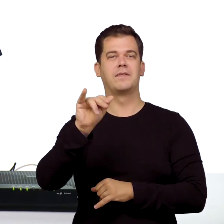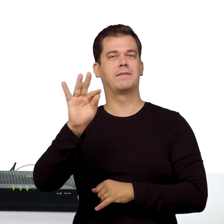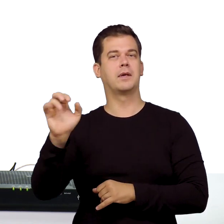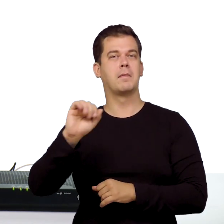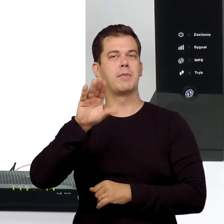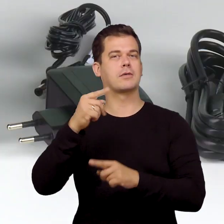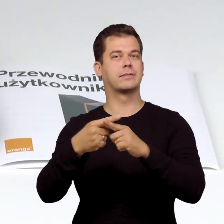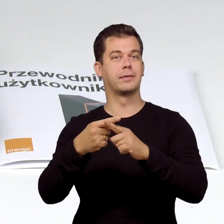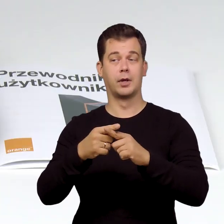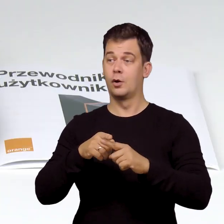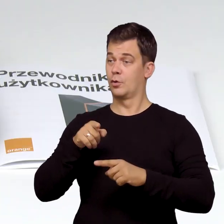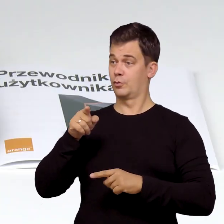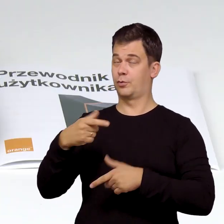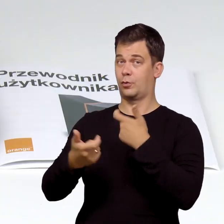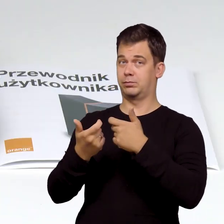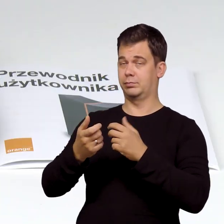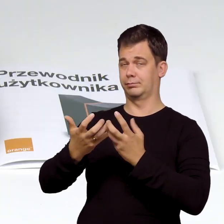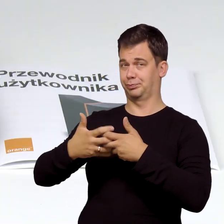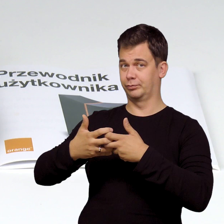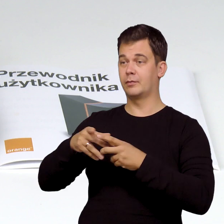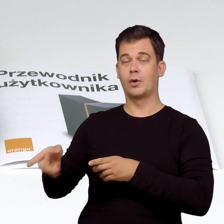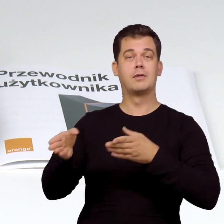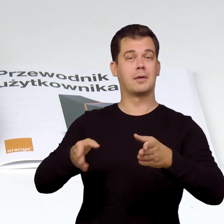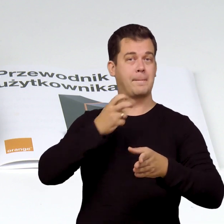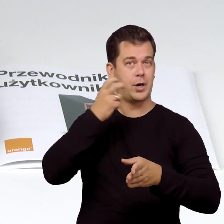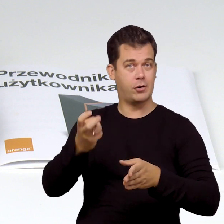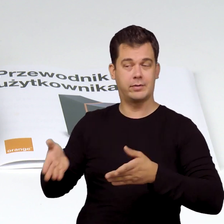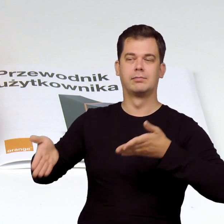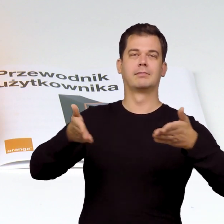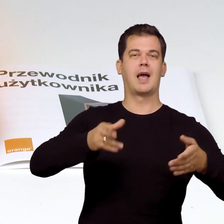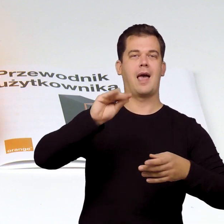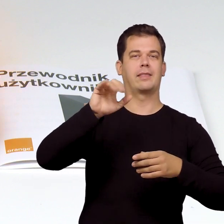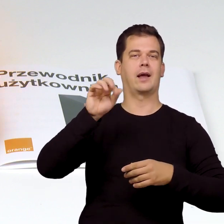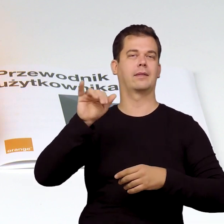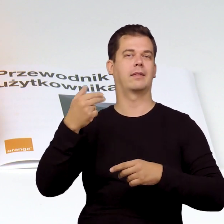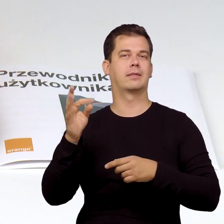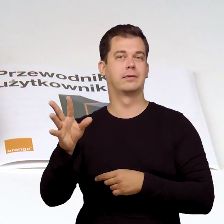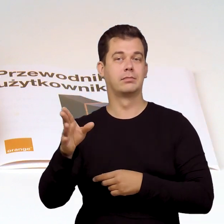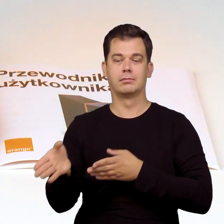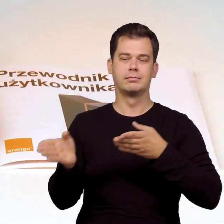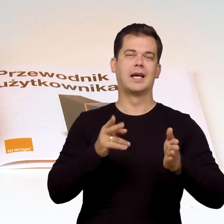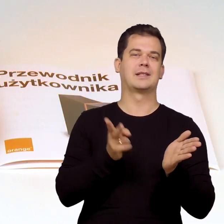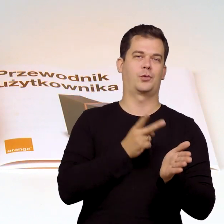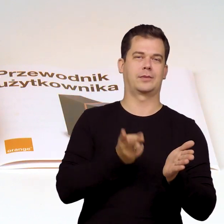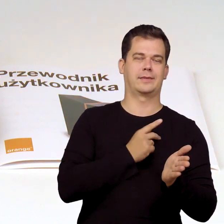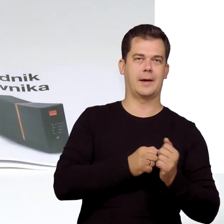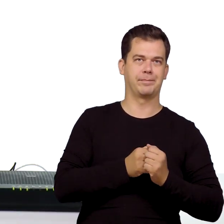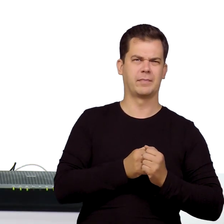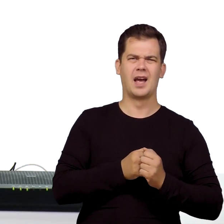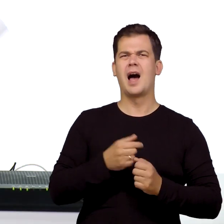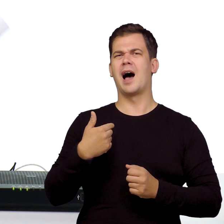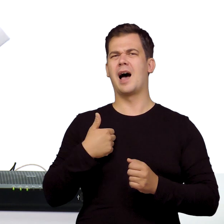Box. W zestawie znajdziemy urządzenie, zasilacz, przewód Ethernet i